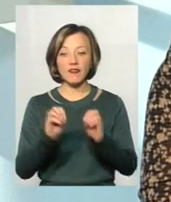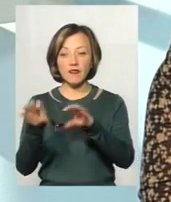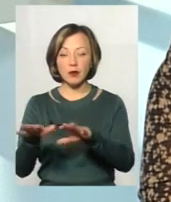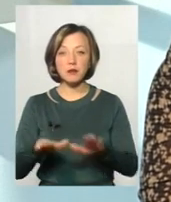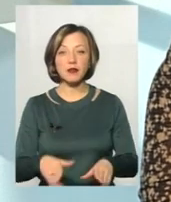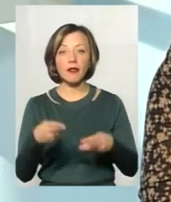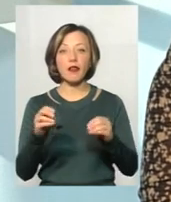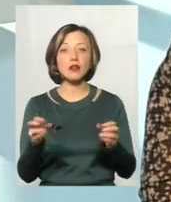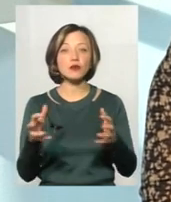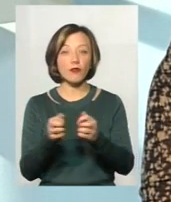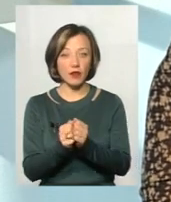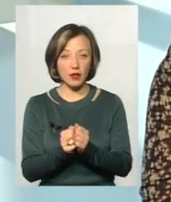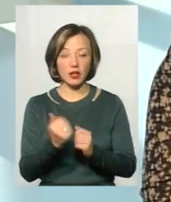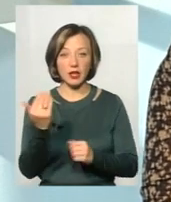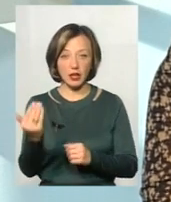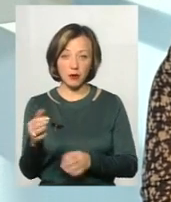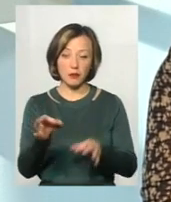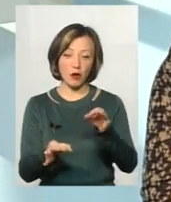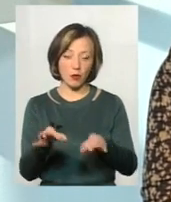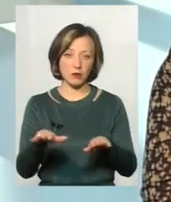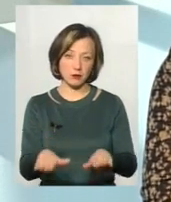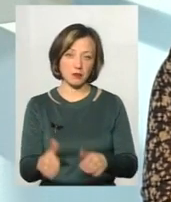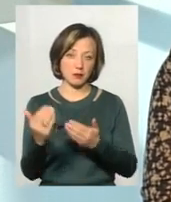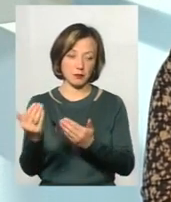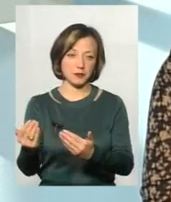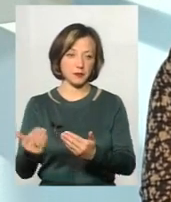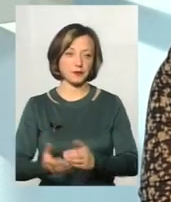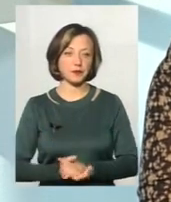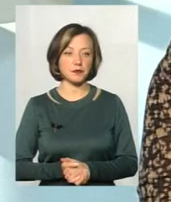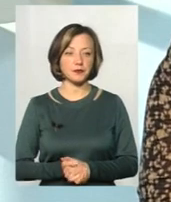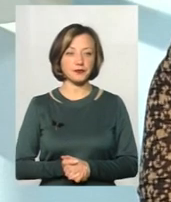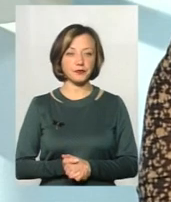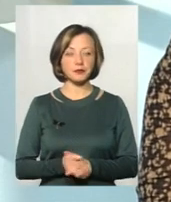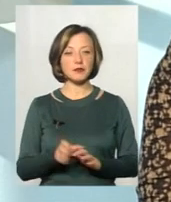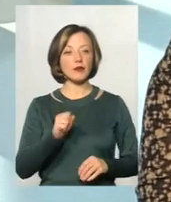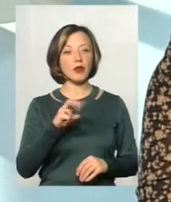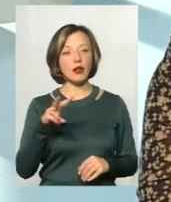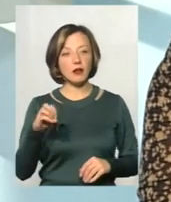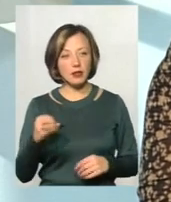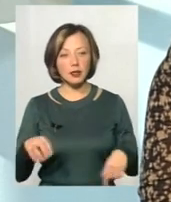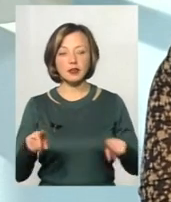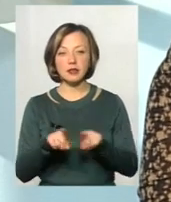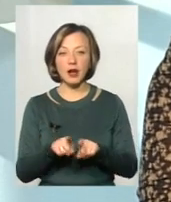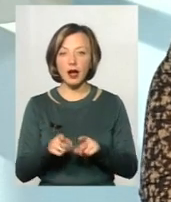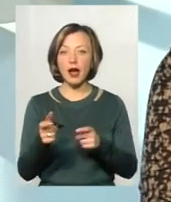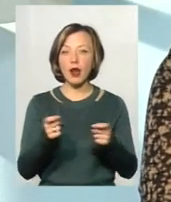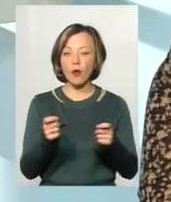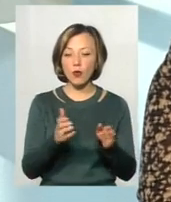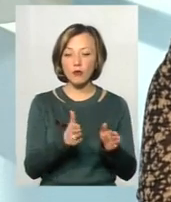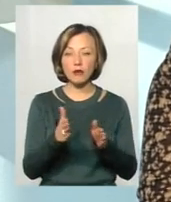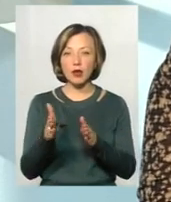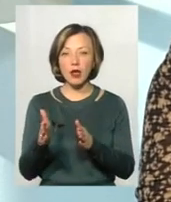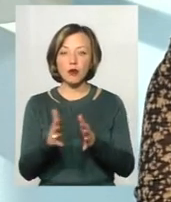місце, де вони її зловили. Тобто її, де вона вже жила. Але таким чином вони регулюють популяцію, вони